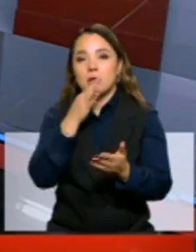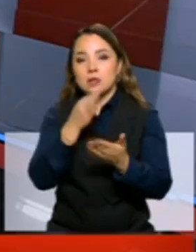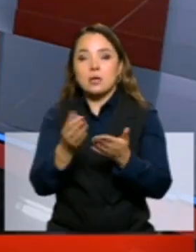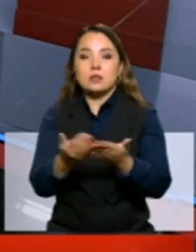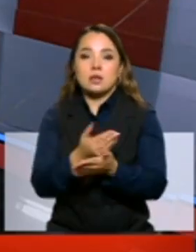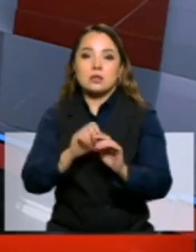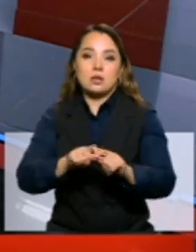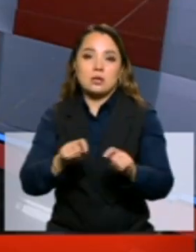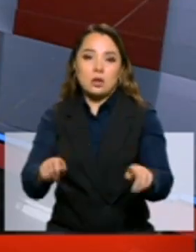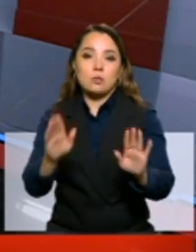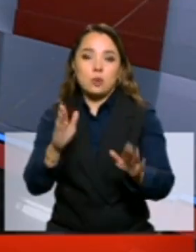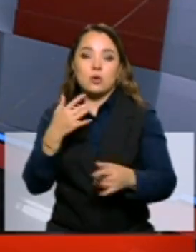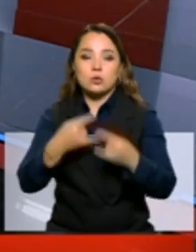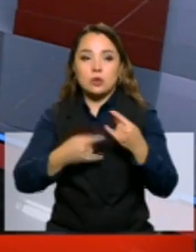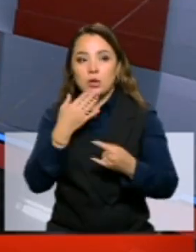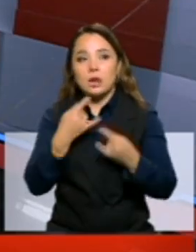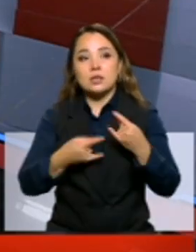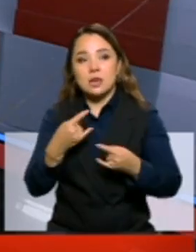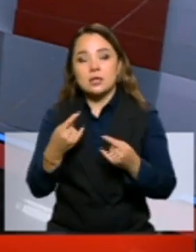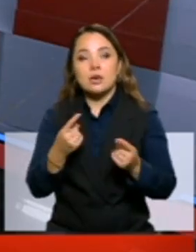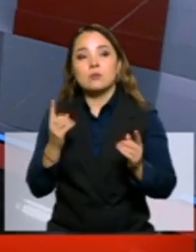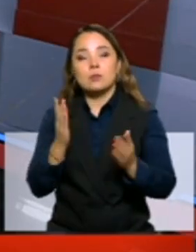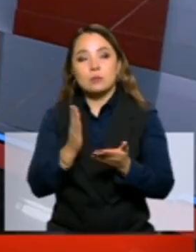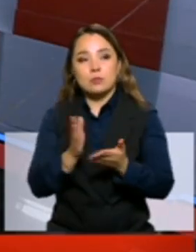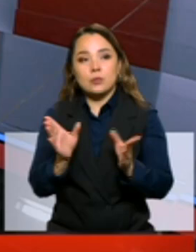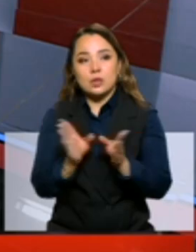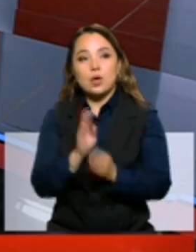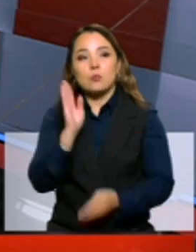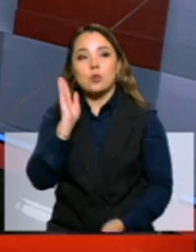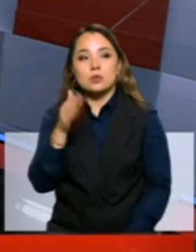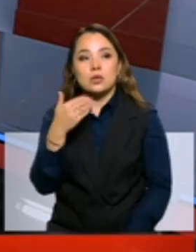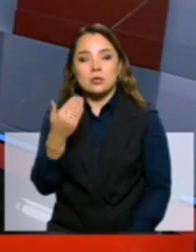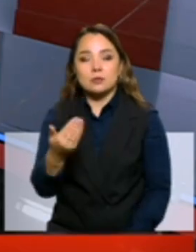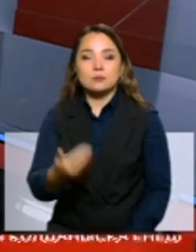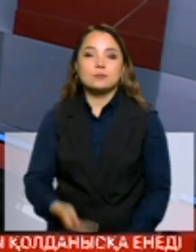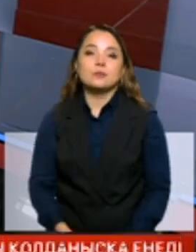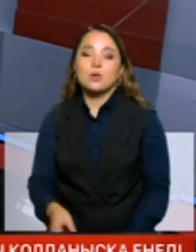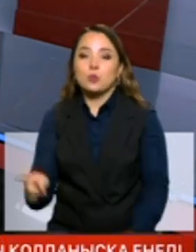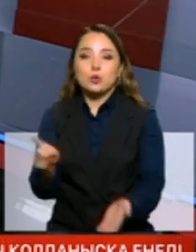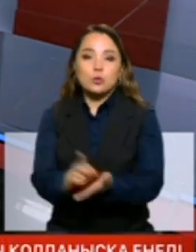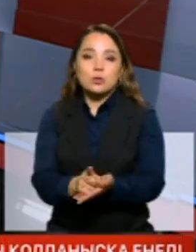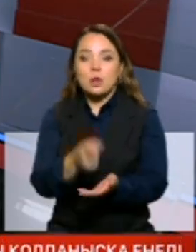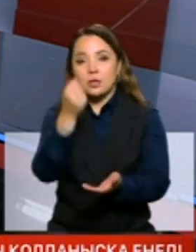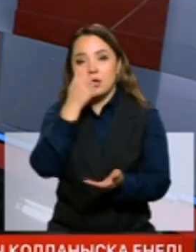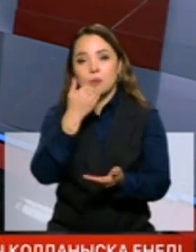айтатын боламыз. Ұлттық арнамен бірге болыңыздар. Армангүл, міндетті түрде рахмет, Самал.